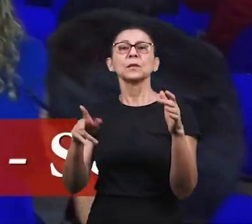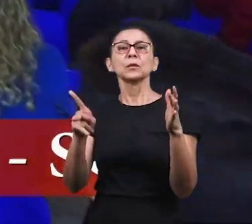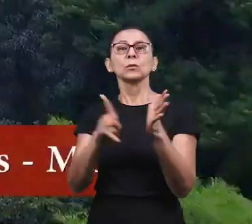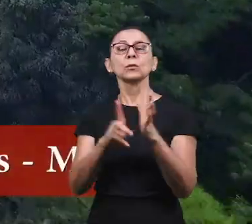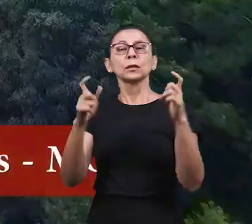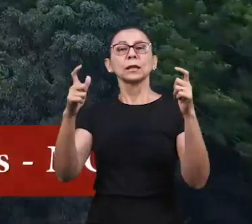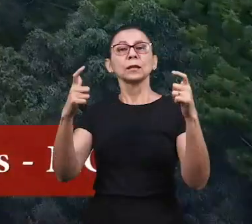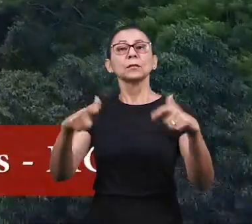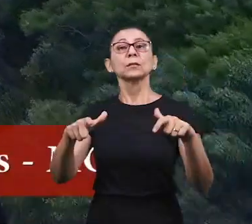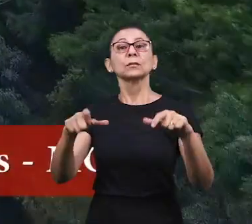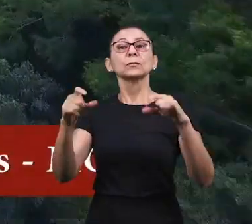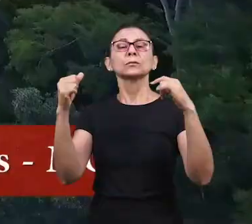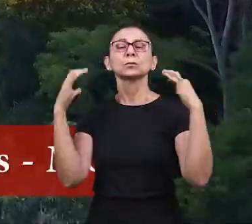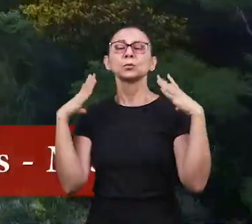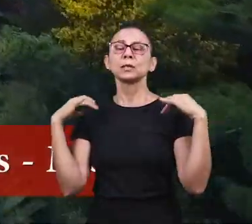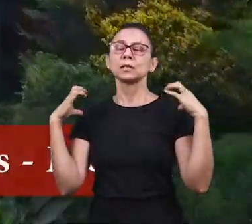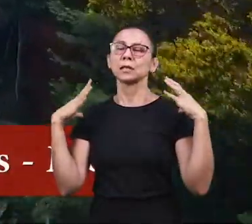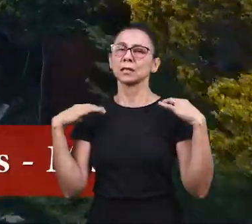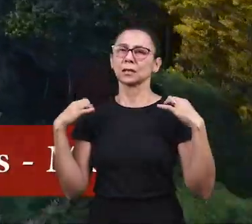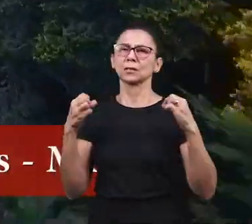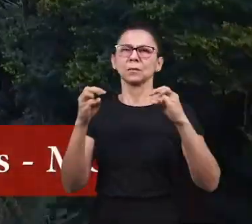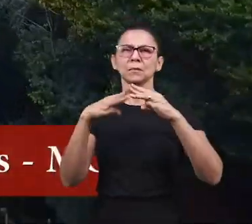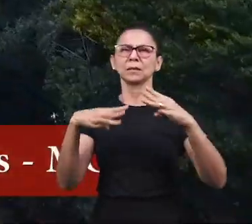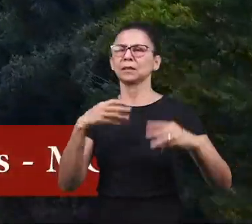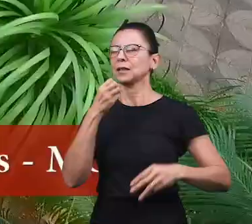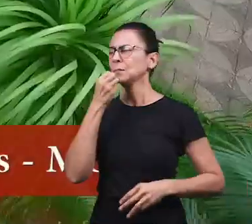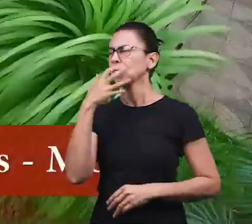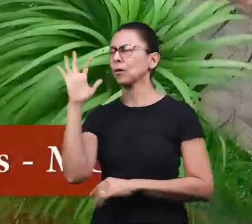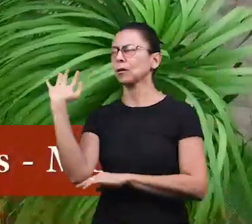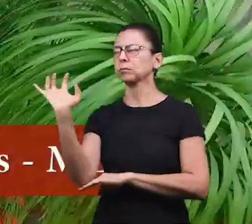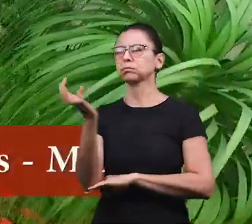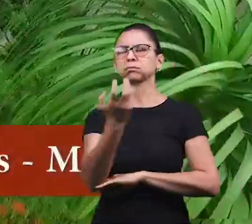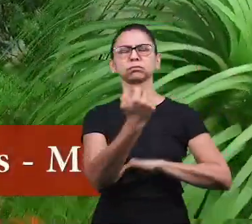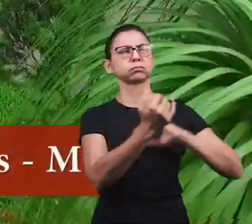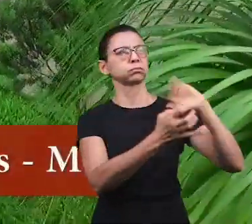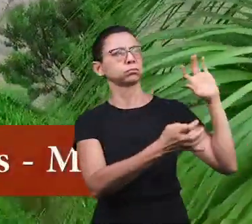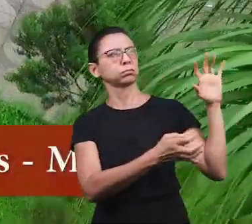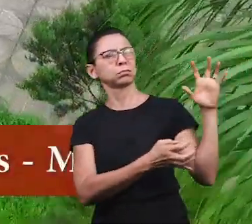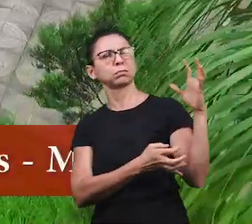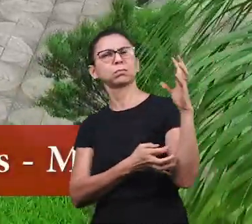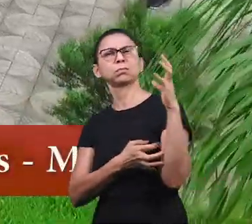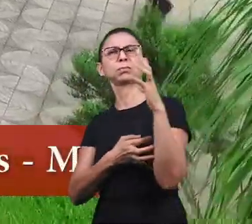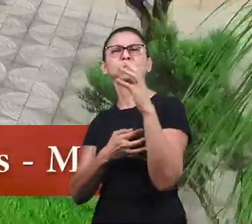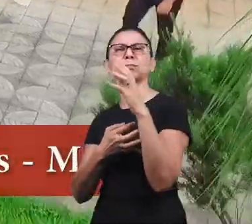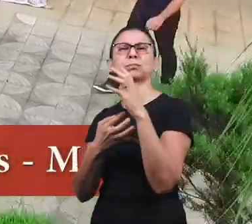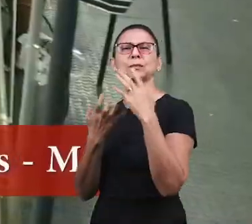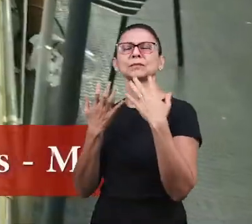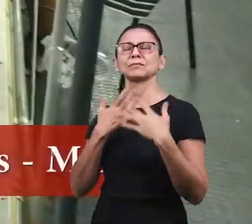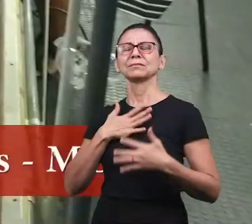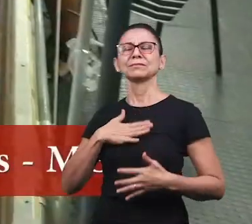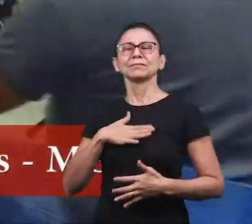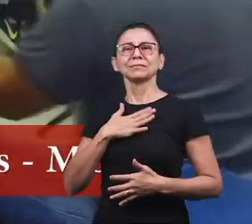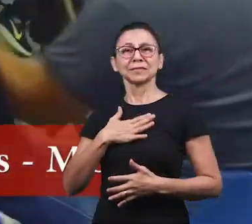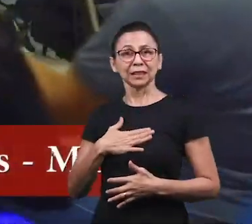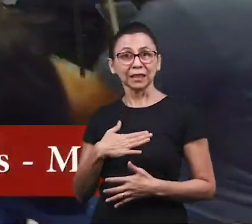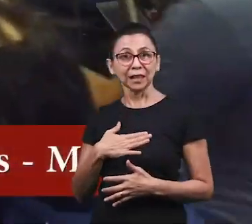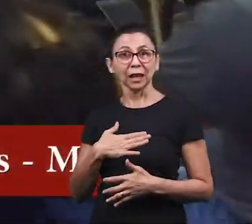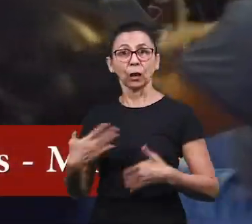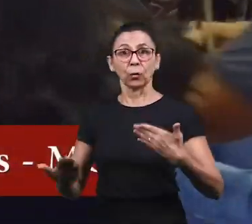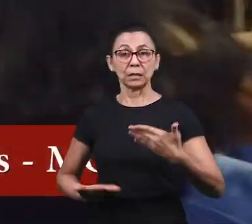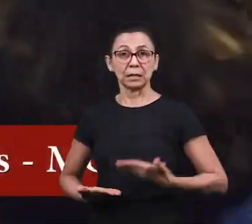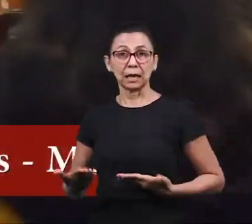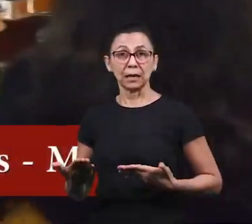d'offrir un local réservé, agréable parmi la nature où les membres de l'Église chrétienne Maranatha et même ceux qui nous